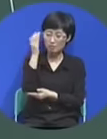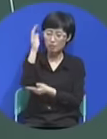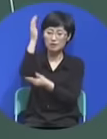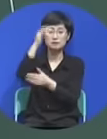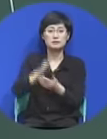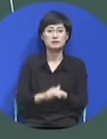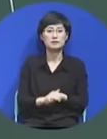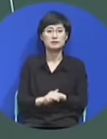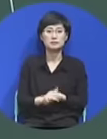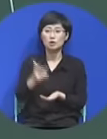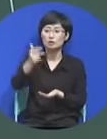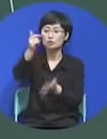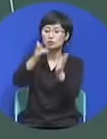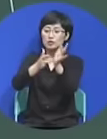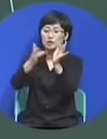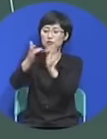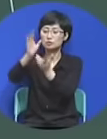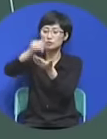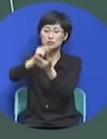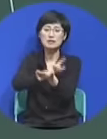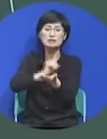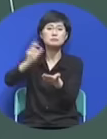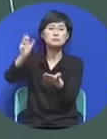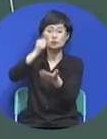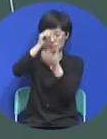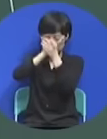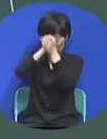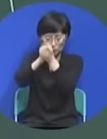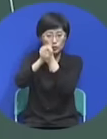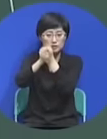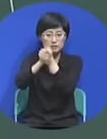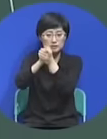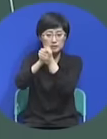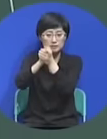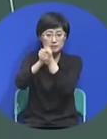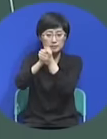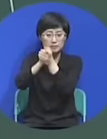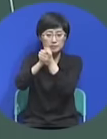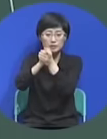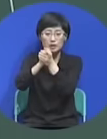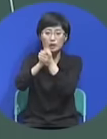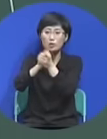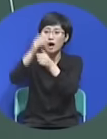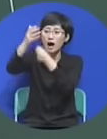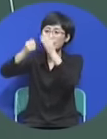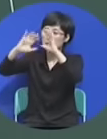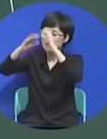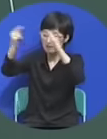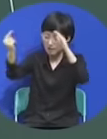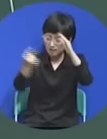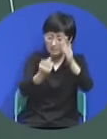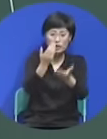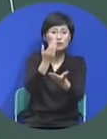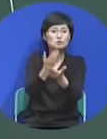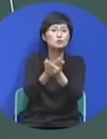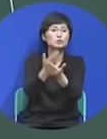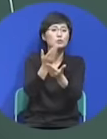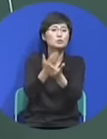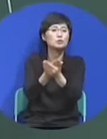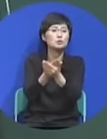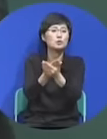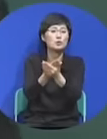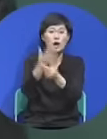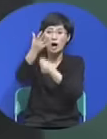我们的祷告是为了能够彰显神的荣耀。 주 예수 그리스도 이름으로 말이에요. 그다음 뭐죠? 하나님의 나라